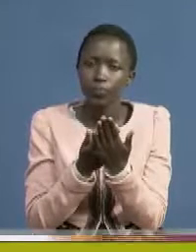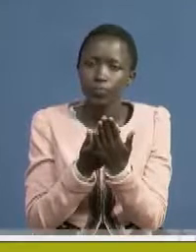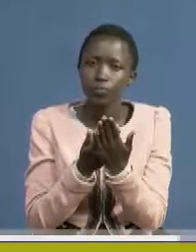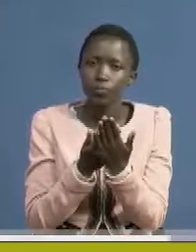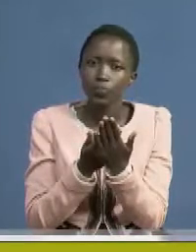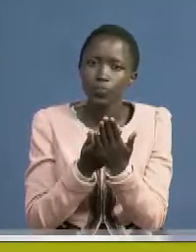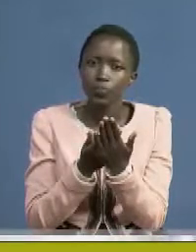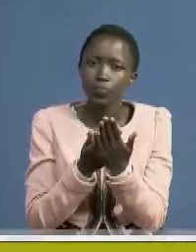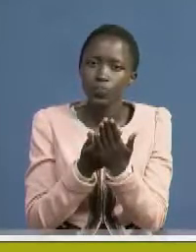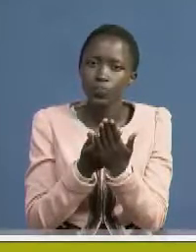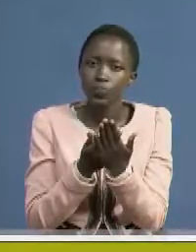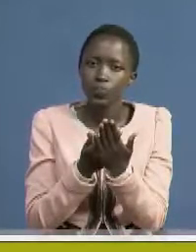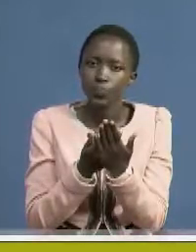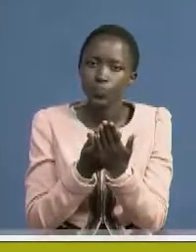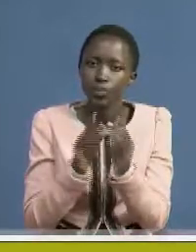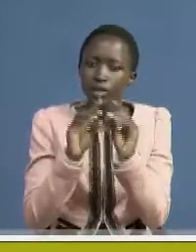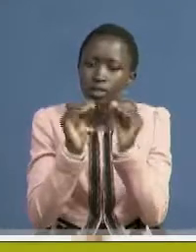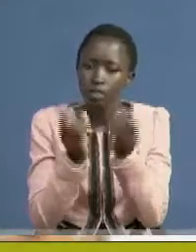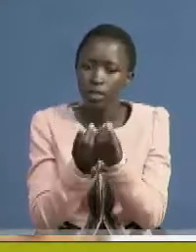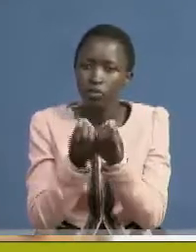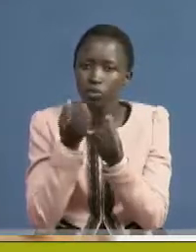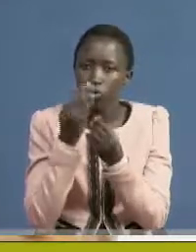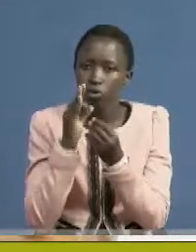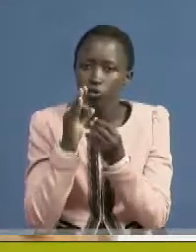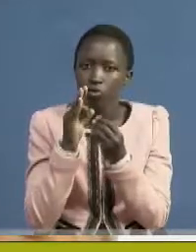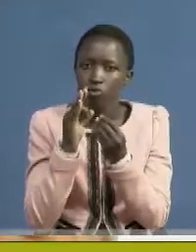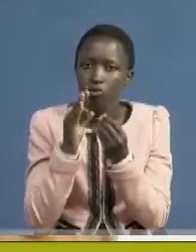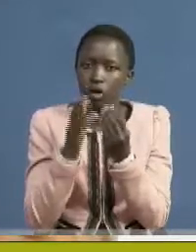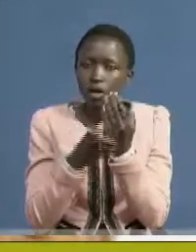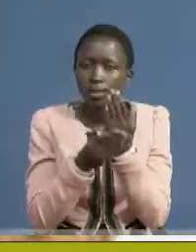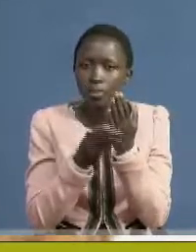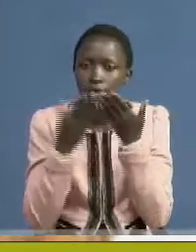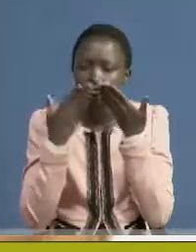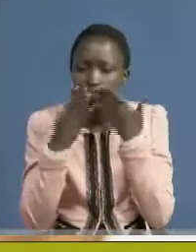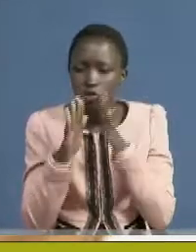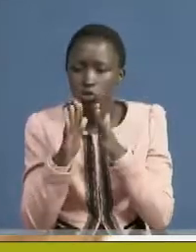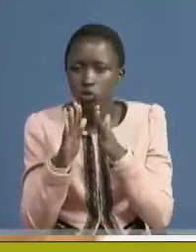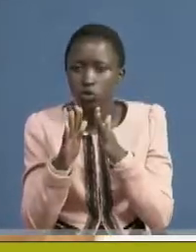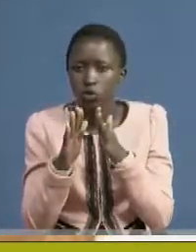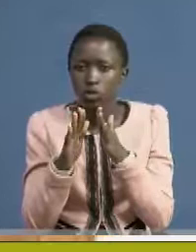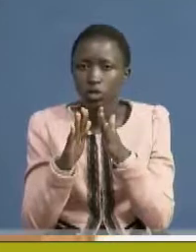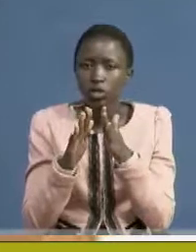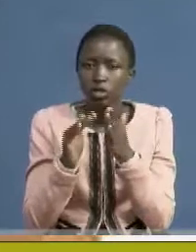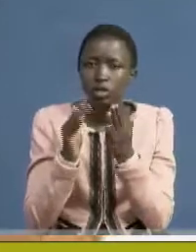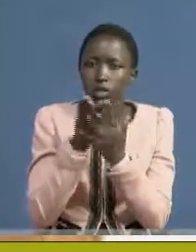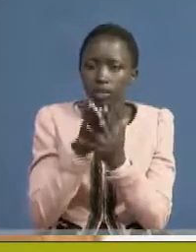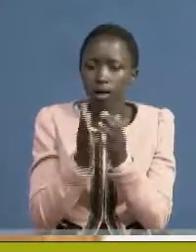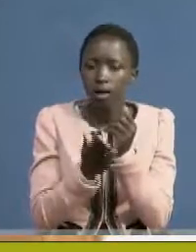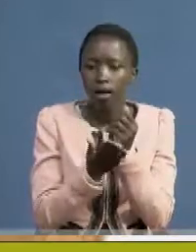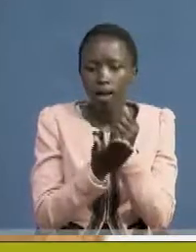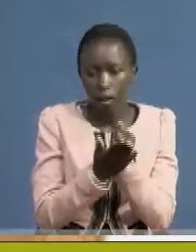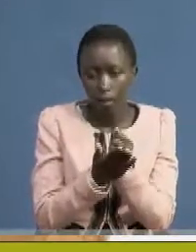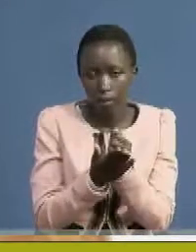kwa hiyo department ambazo tumetaza ziingilie hata kwa ile interim iko pale,